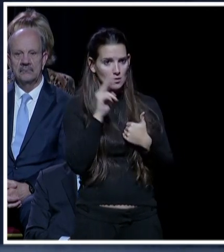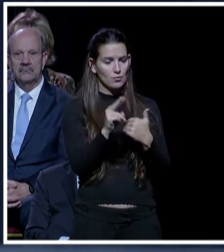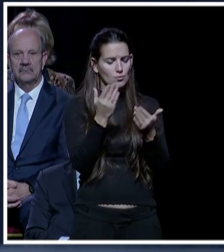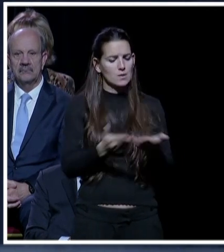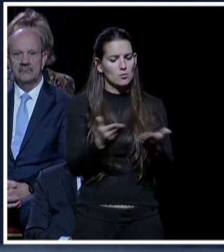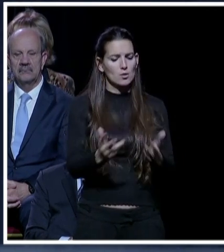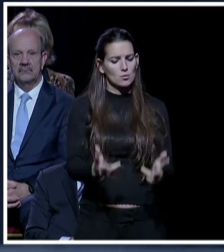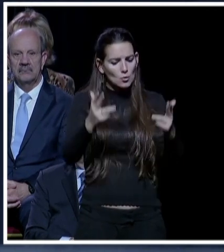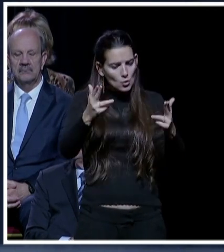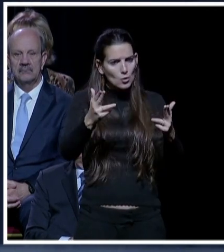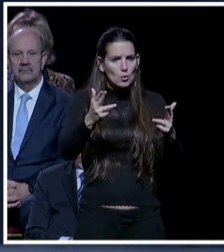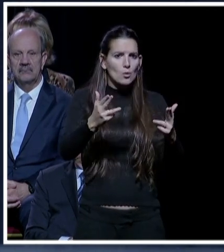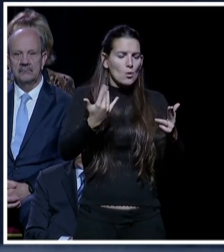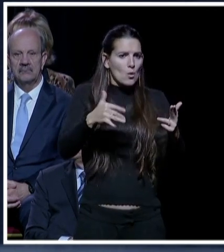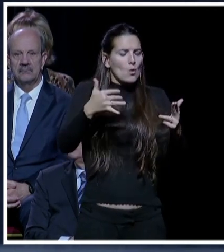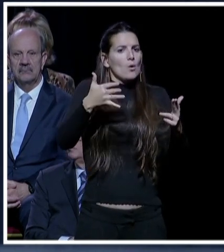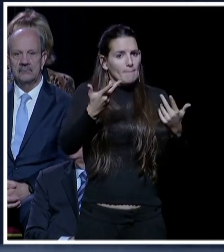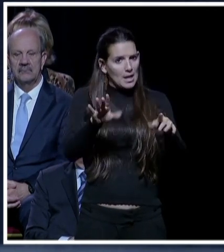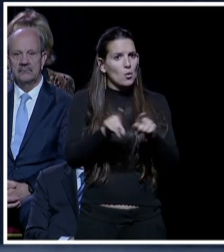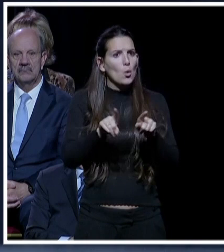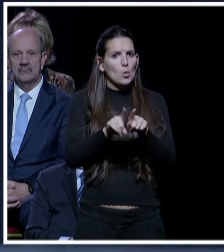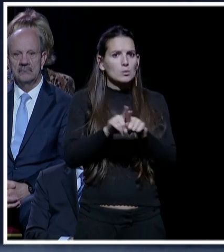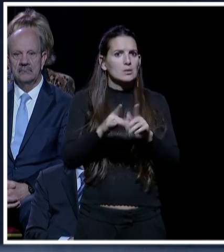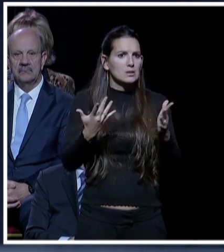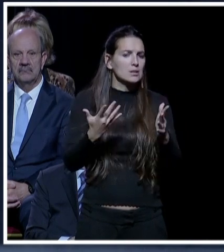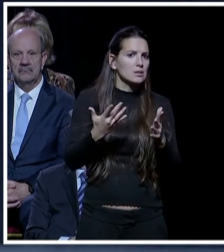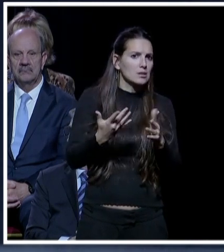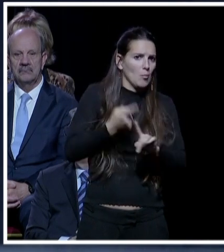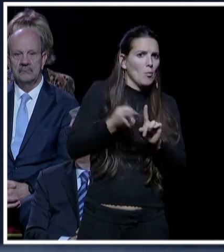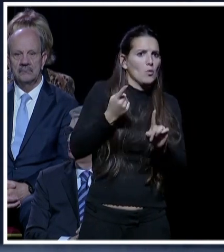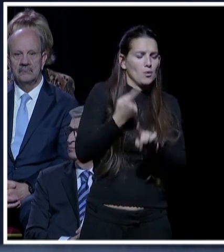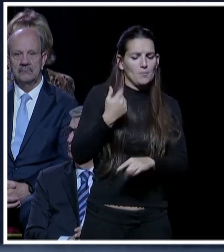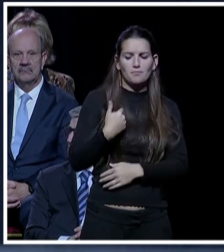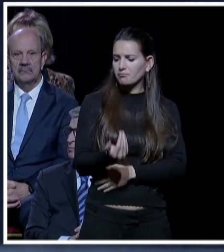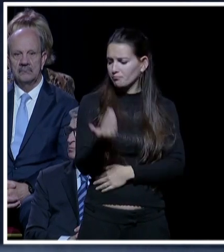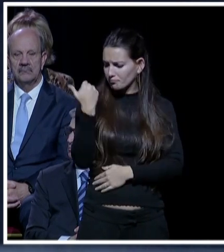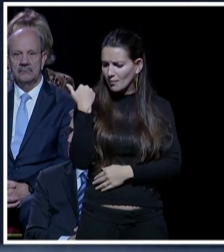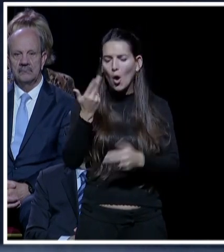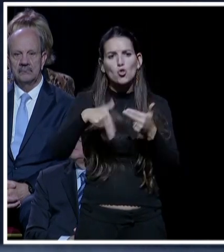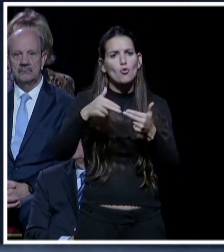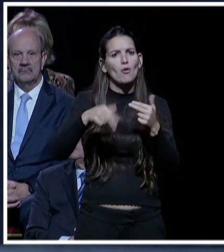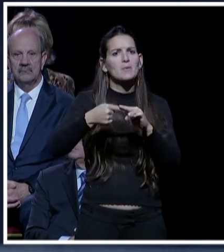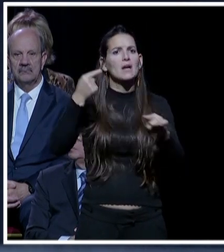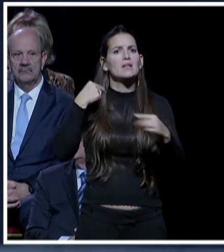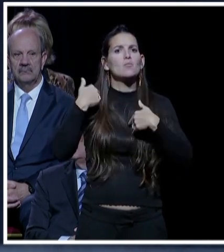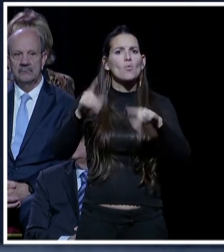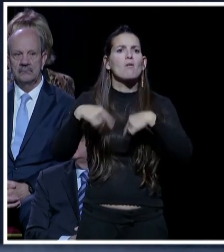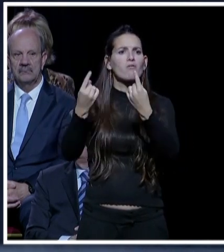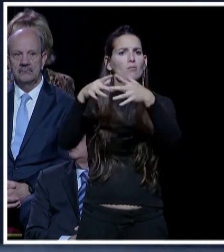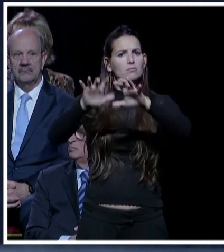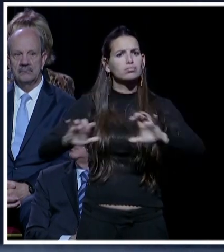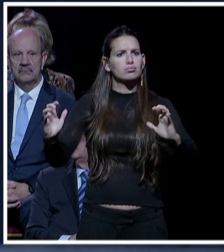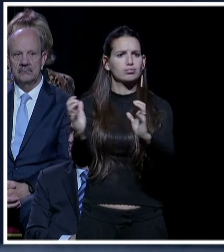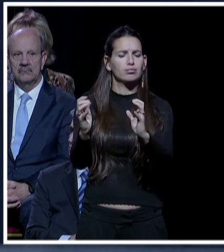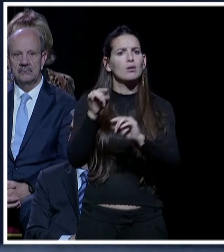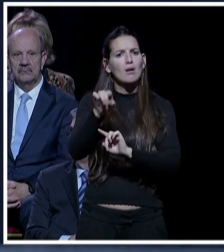mais parfois très éprouvants aussi. D'abord, en septembre dernier, je me suis rendue en Ukraine pour un sommet international. Notre